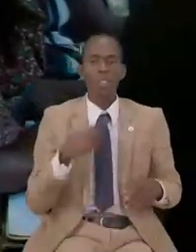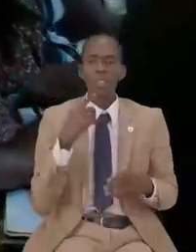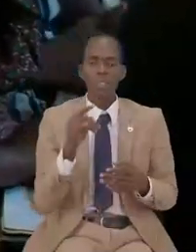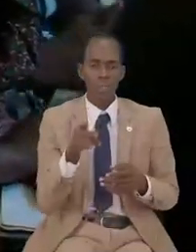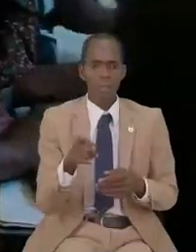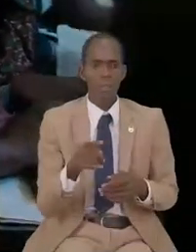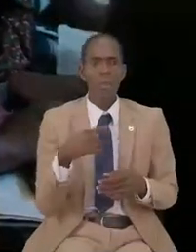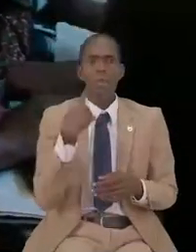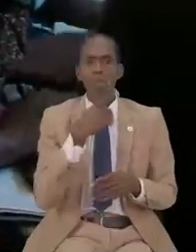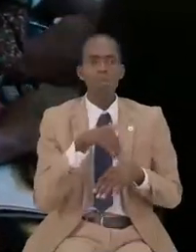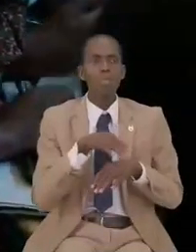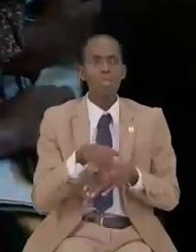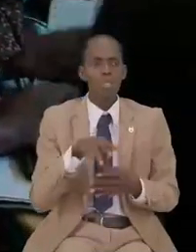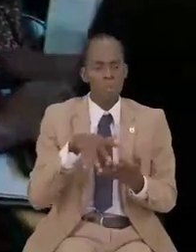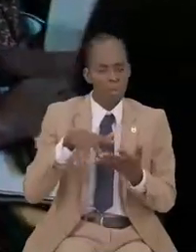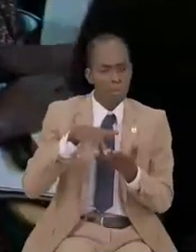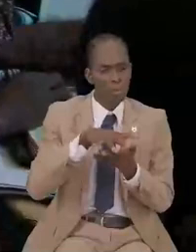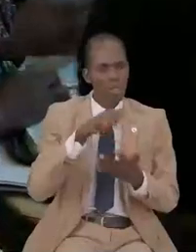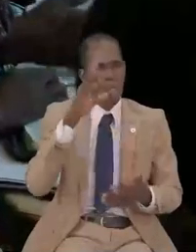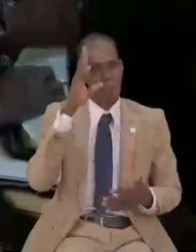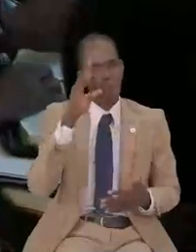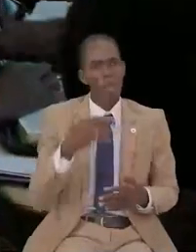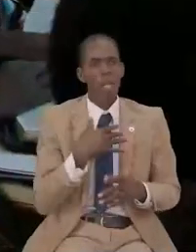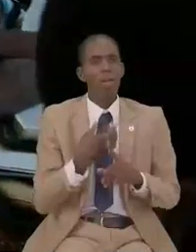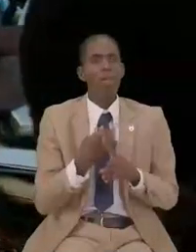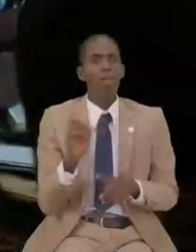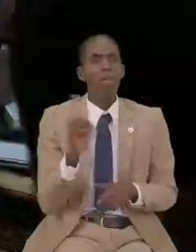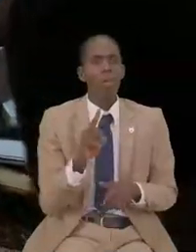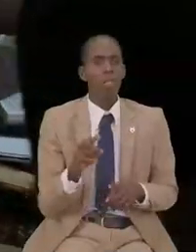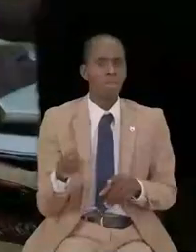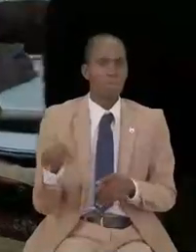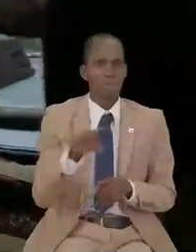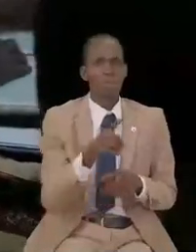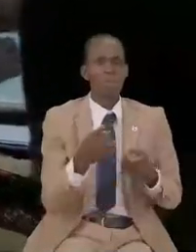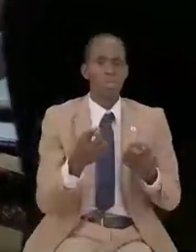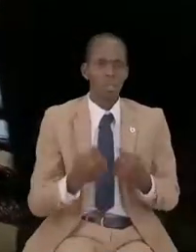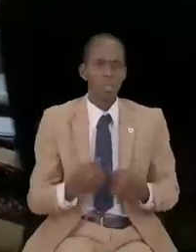ces gens-là et d'où sont-ils venus vers toi?